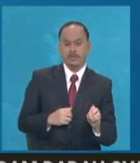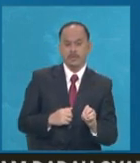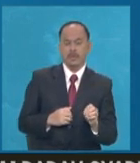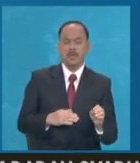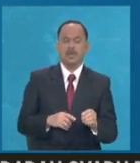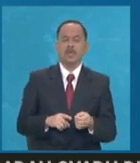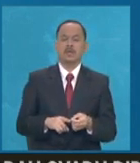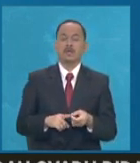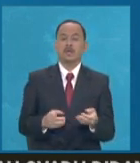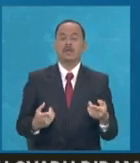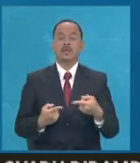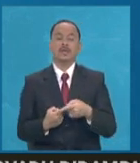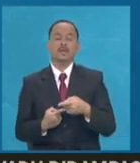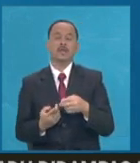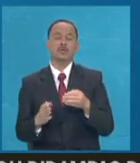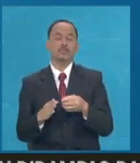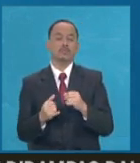Penghujung Tahun 2022